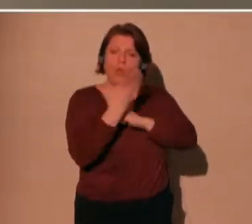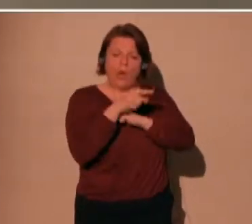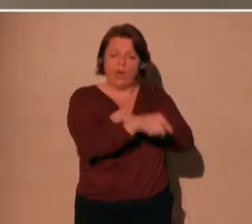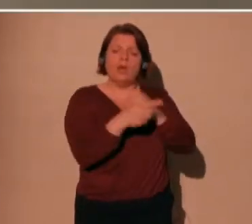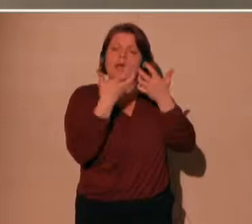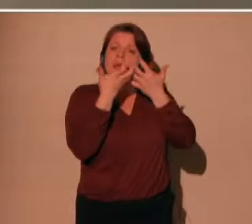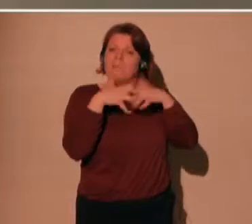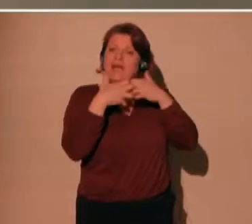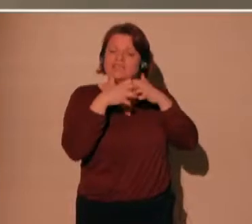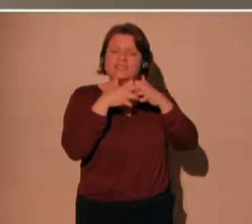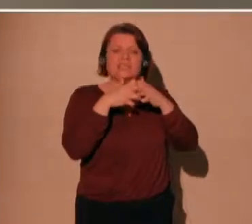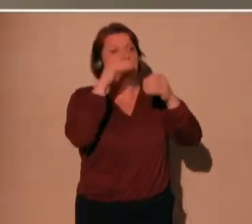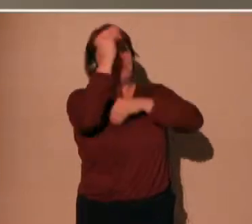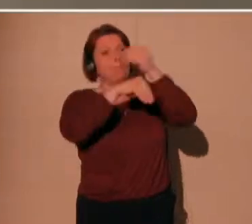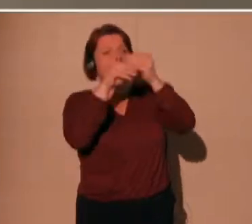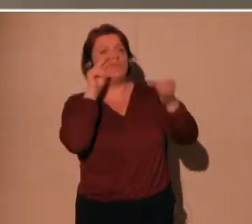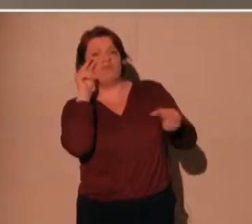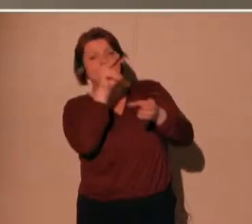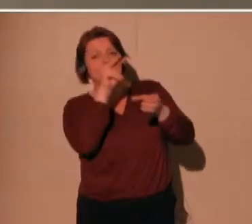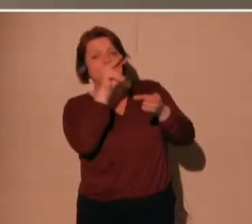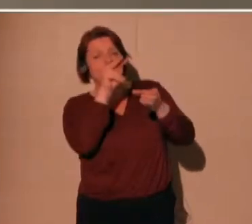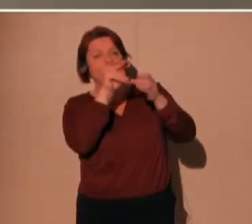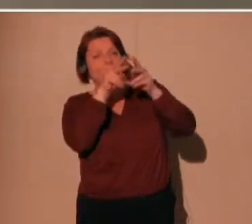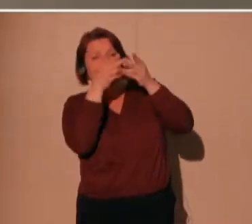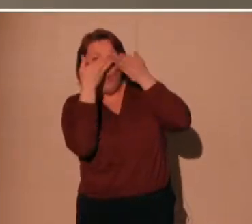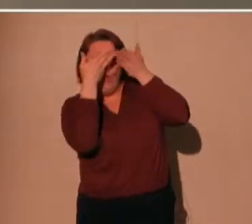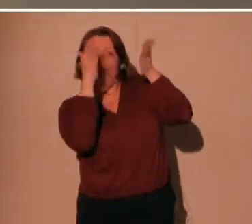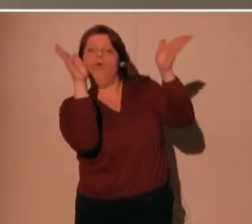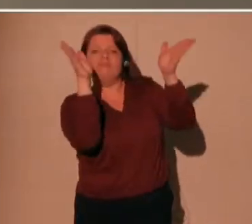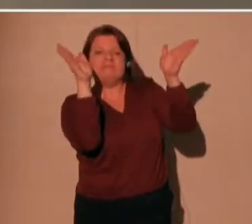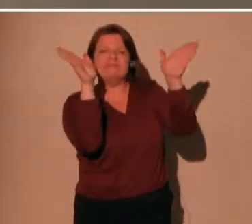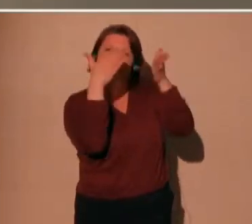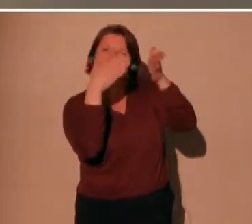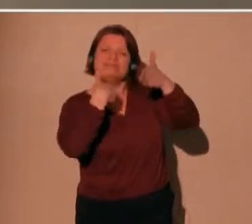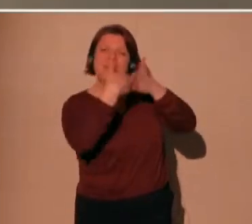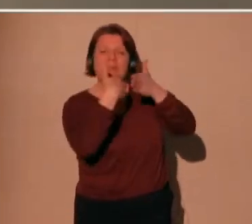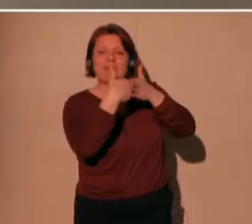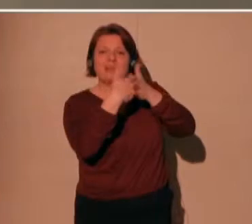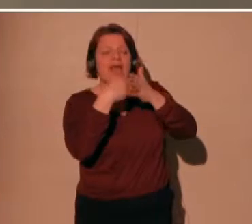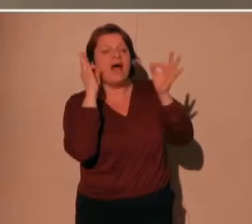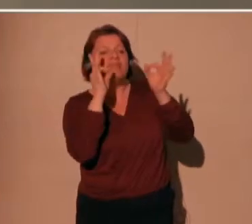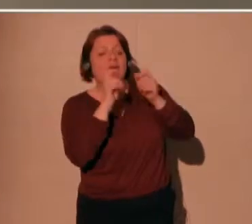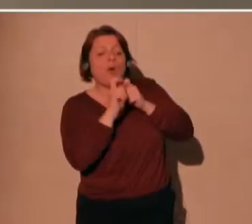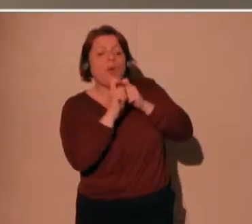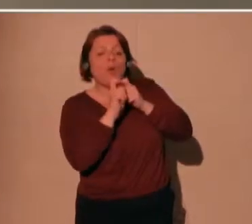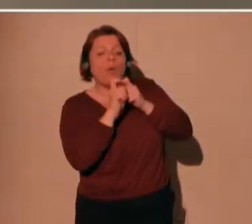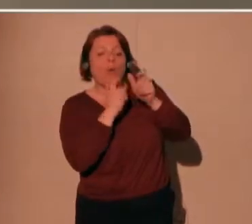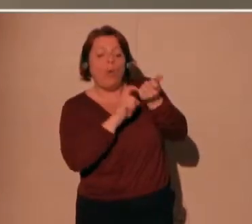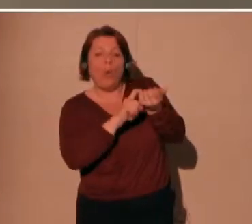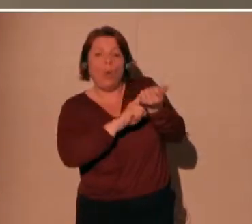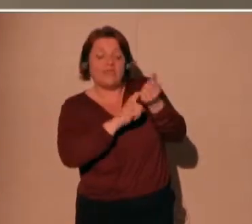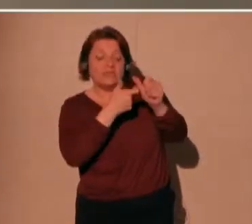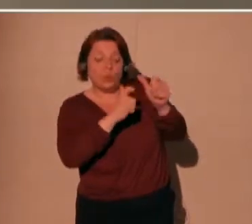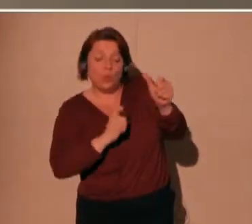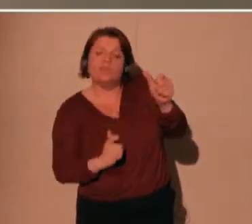machines ont une vision très limitée du monde et surtout une compréhension limitée des causes. Et donc, pour ce qui est de mon